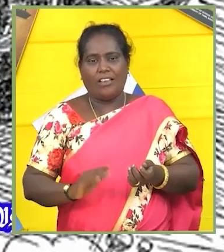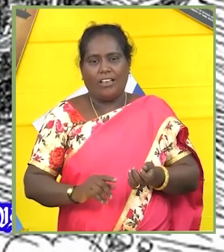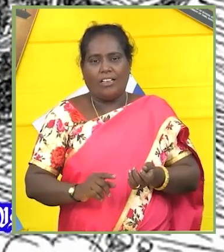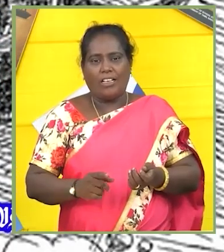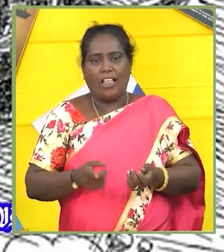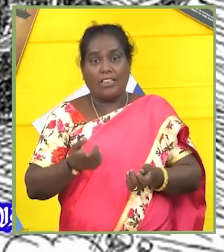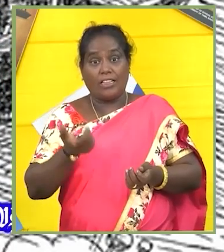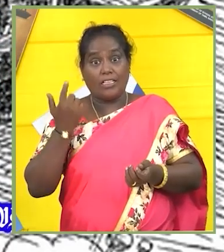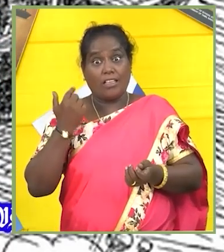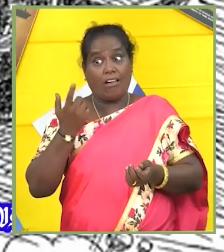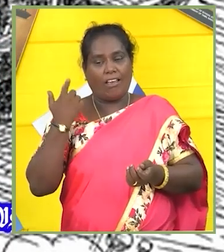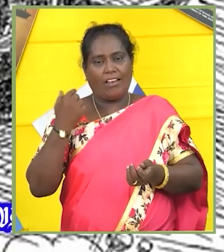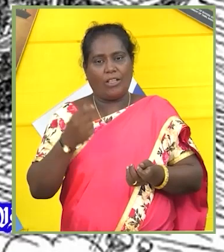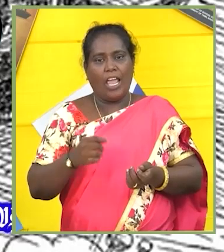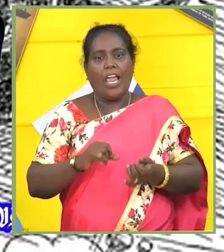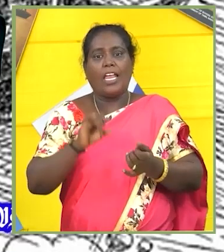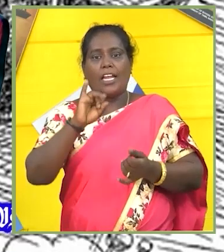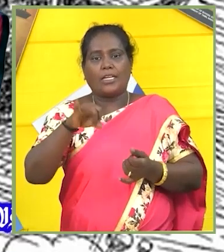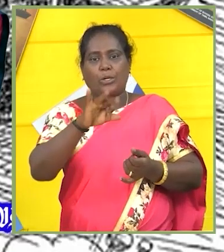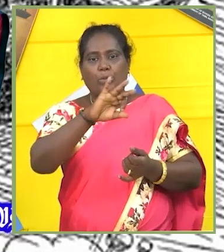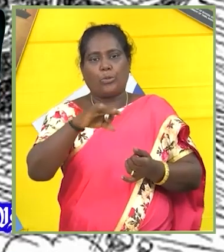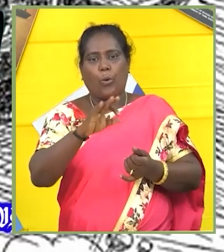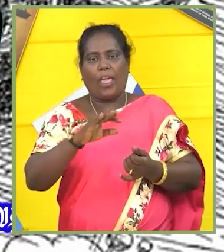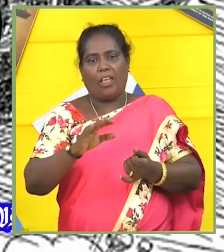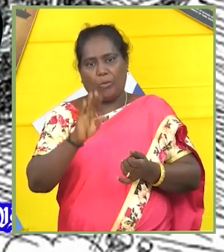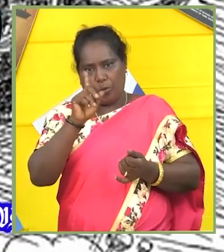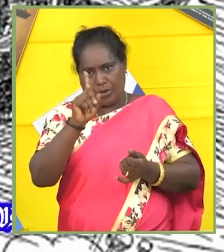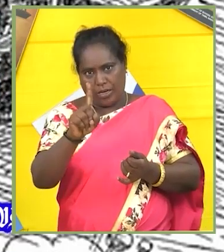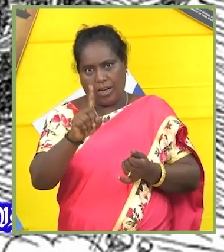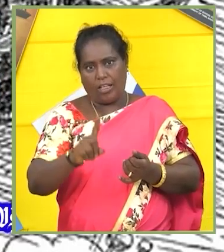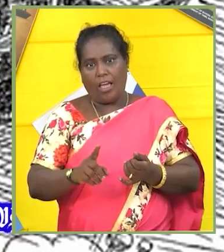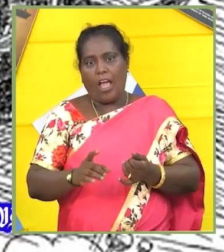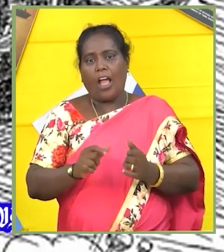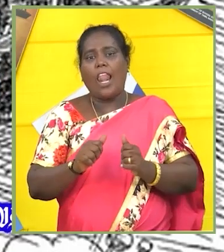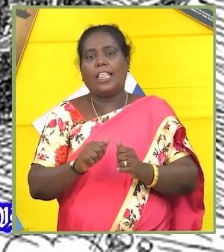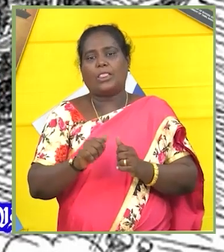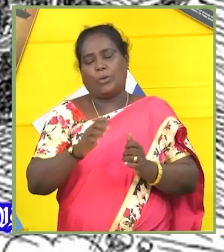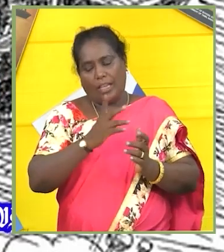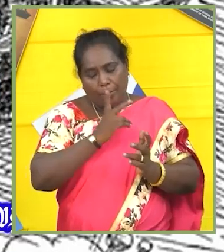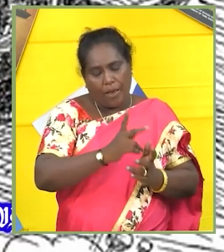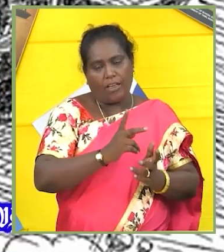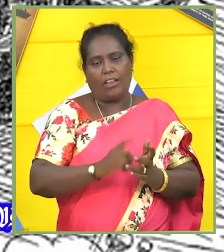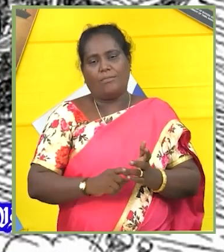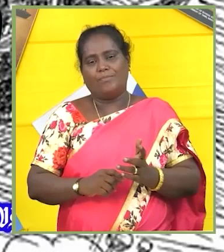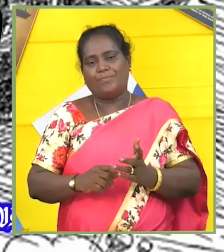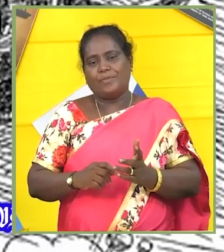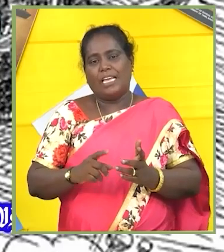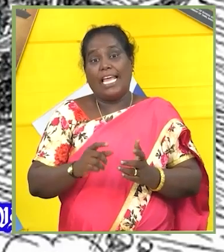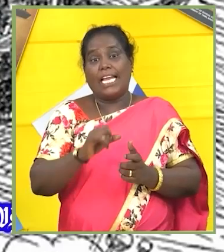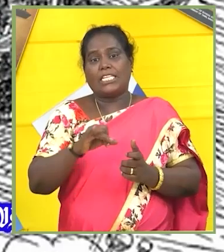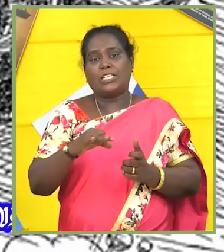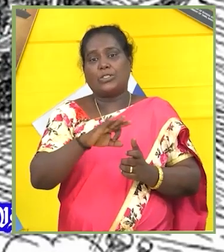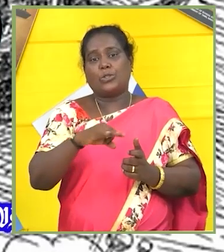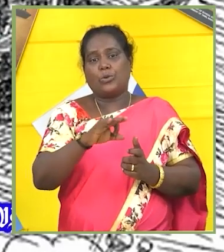இருக்குது. அதில் சங்க இலக்கியமான எட்டு தொகையில் ஒன்றான கலித்தொகையில் இதற்கான, அதாவது ஏறு தழுவுதலுக்கான சான்றுகள்